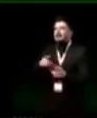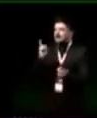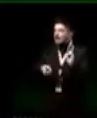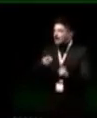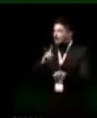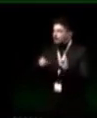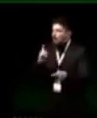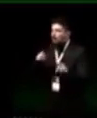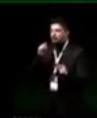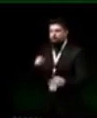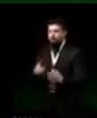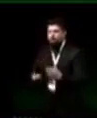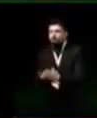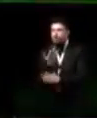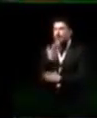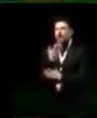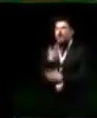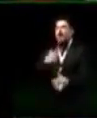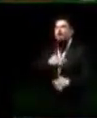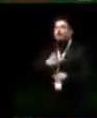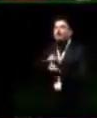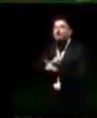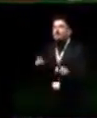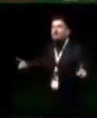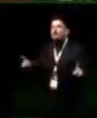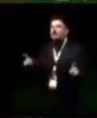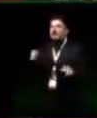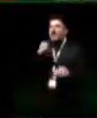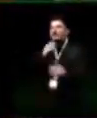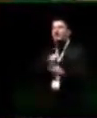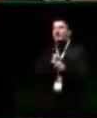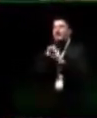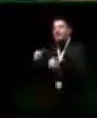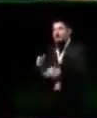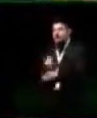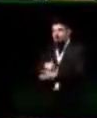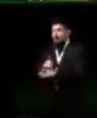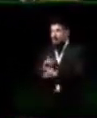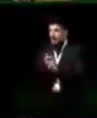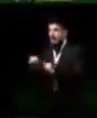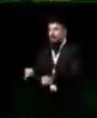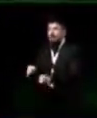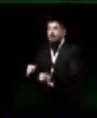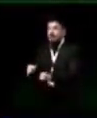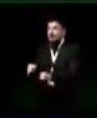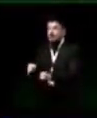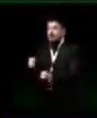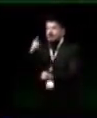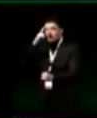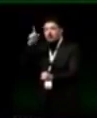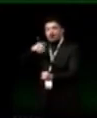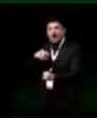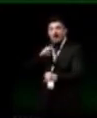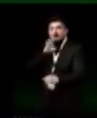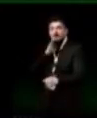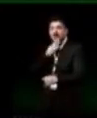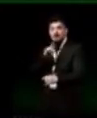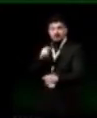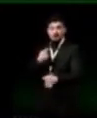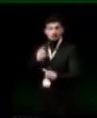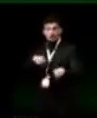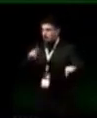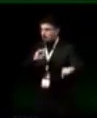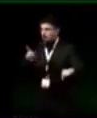non appartiene a nessun leader. E chi se ne va dal PD non sta tradendo noi, sta tradendo se